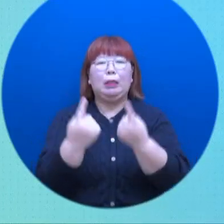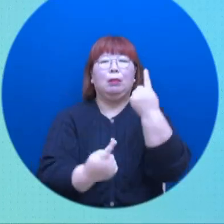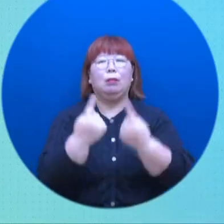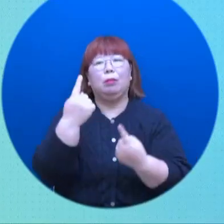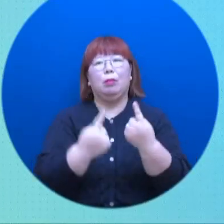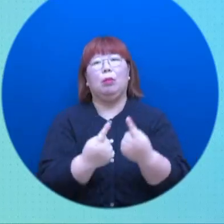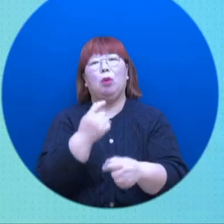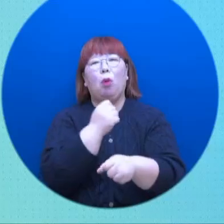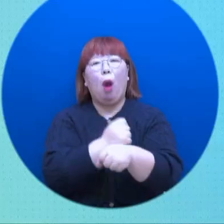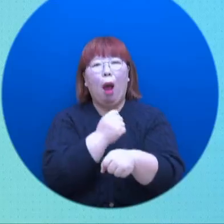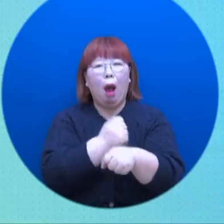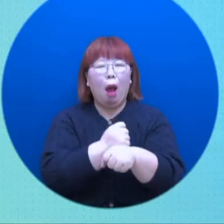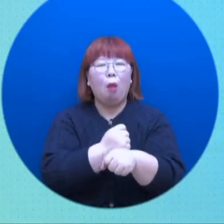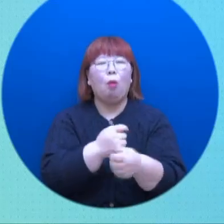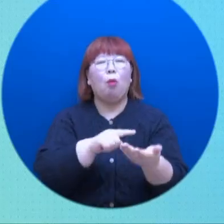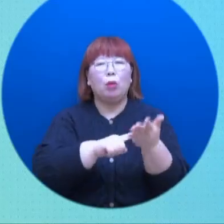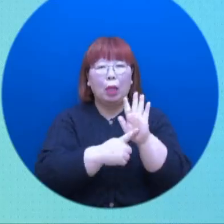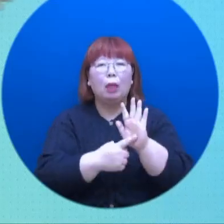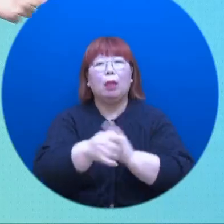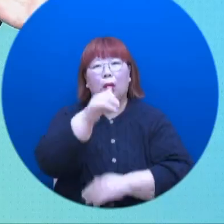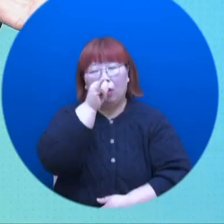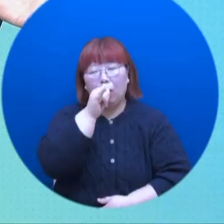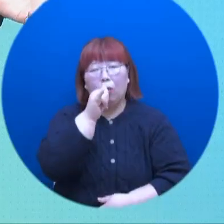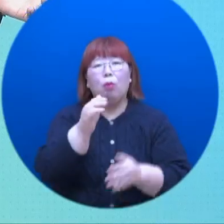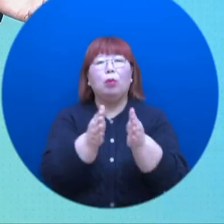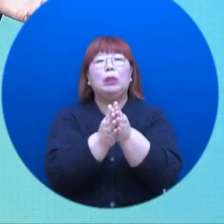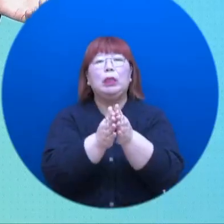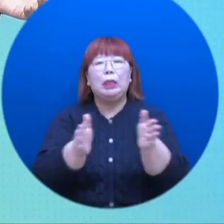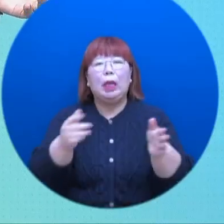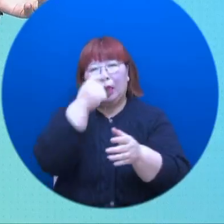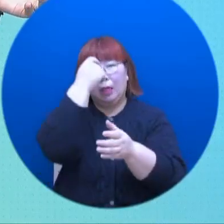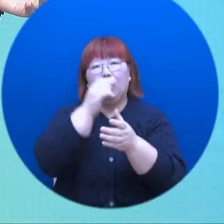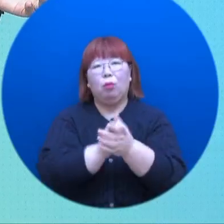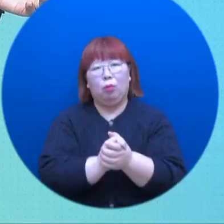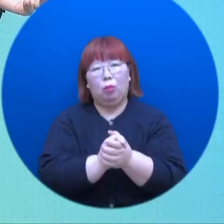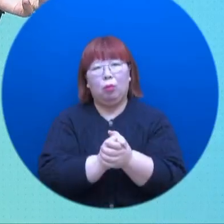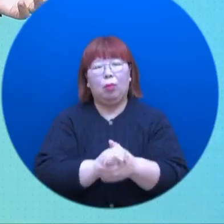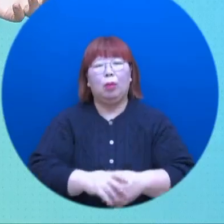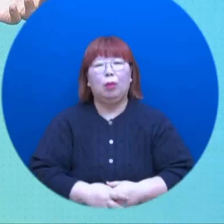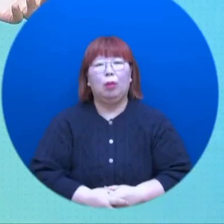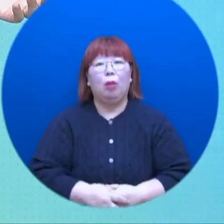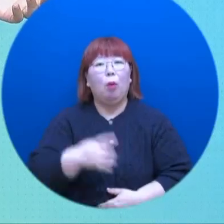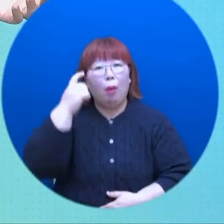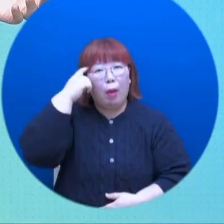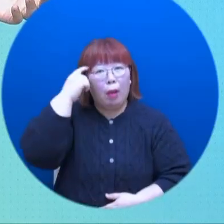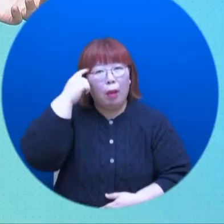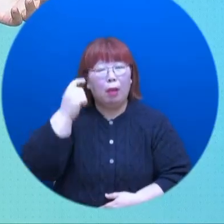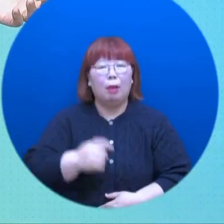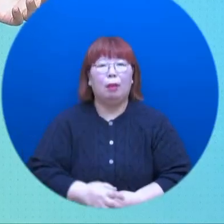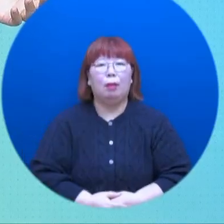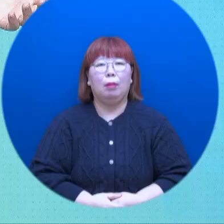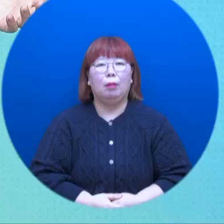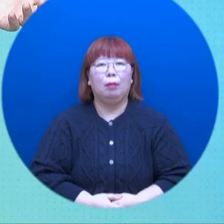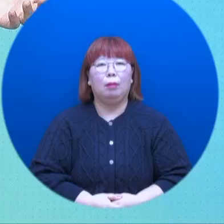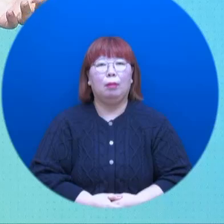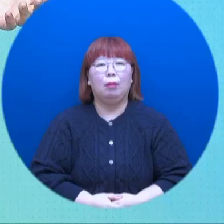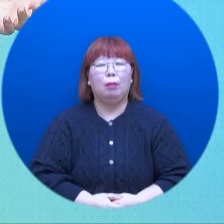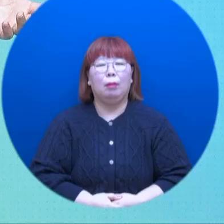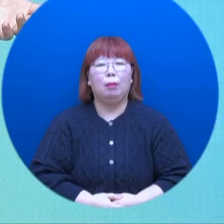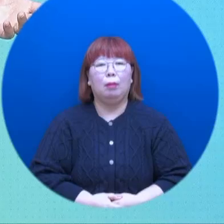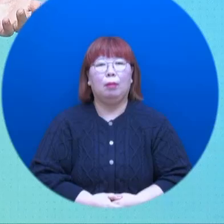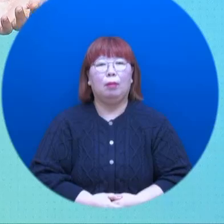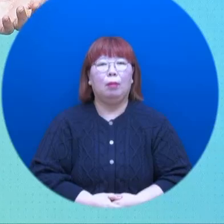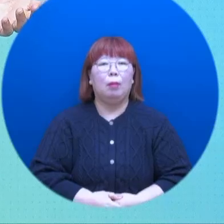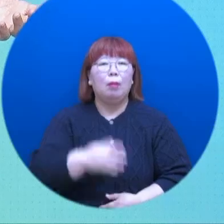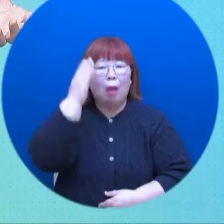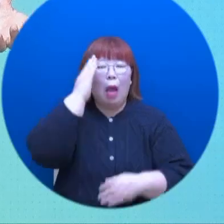대조하고 명시하면서 주기도문을 시작한다는 것이죠. 왜일까요? 왜 그렇습니까? 그